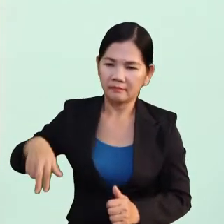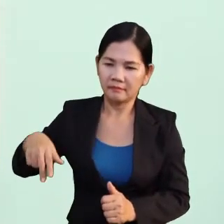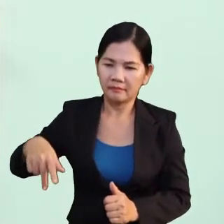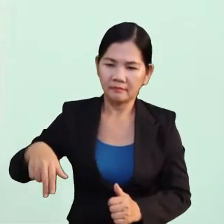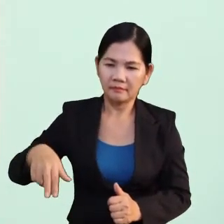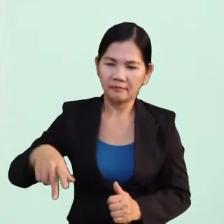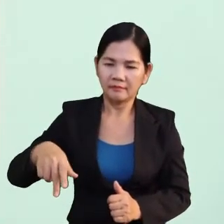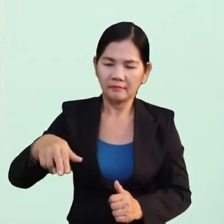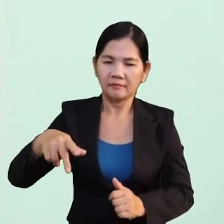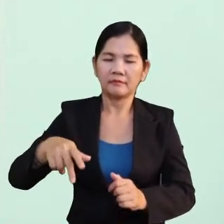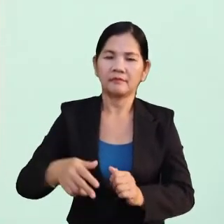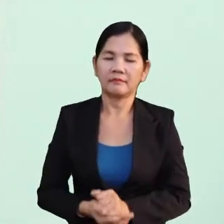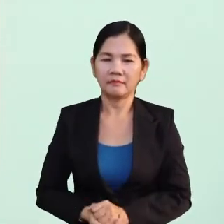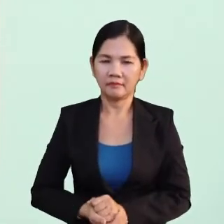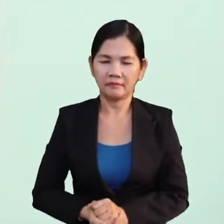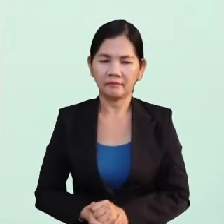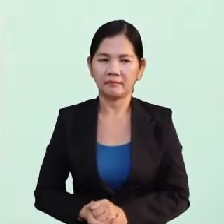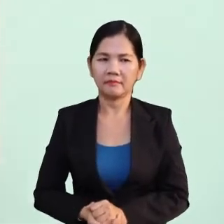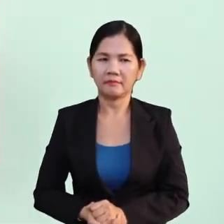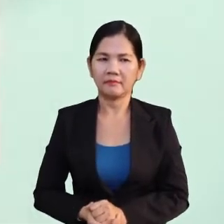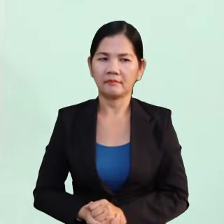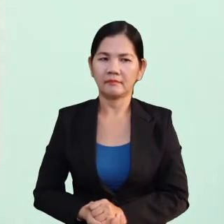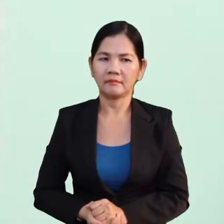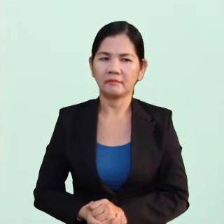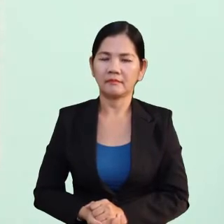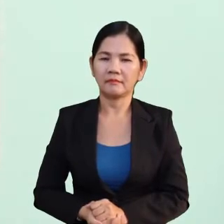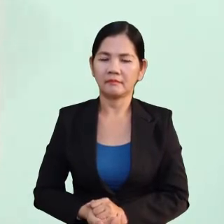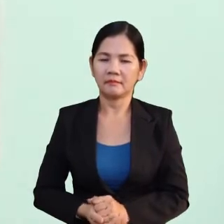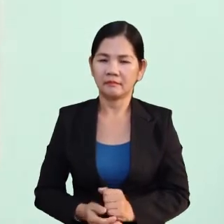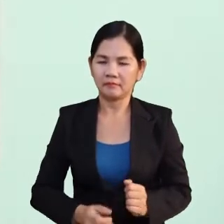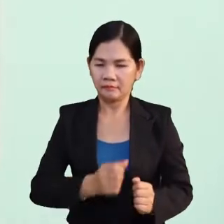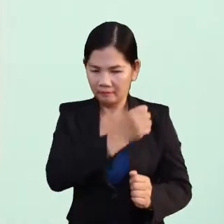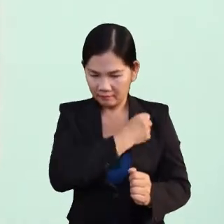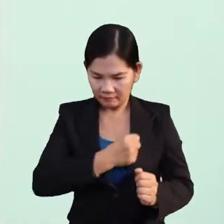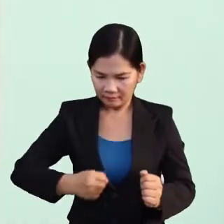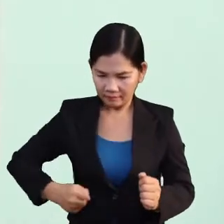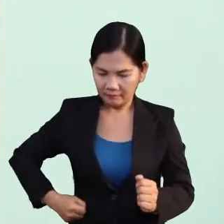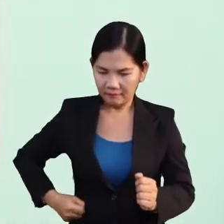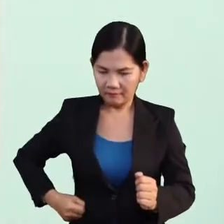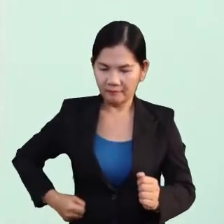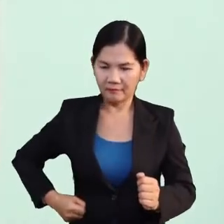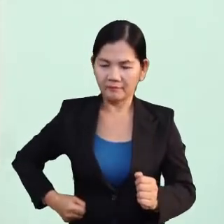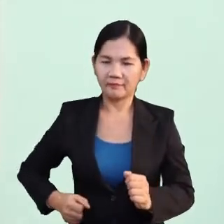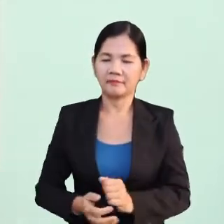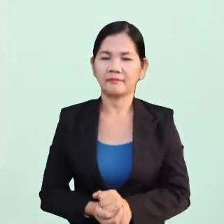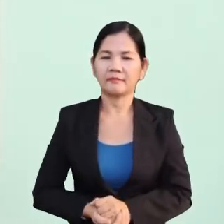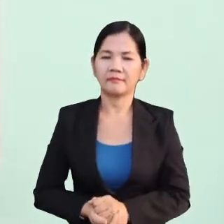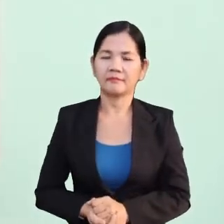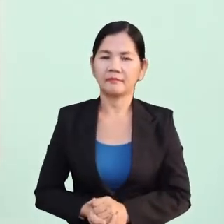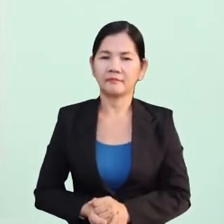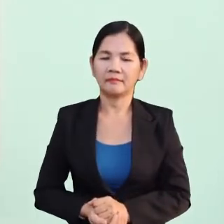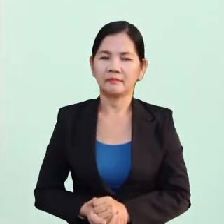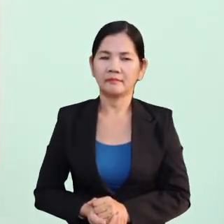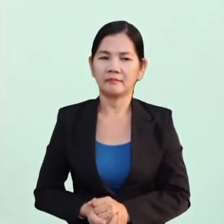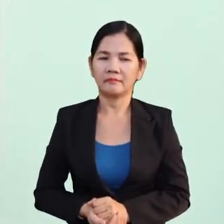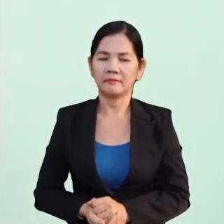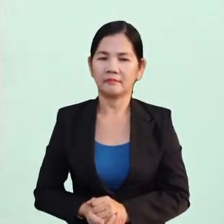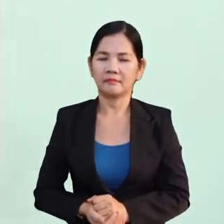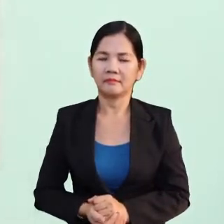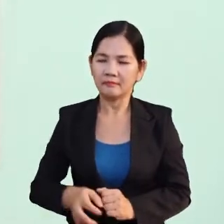លគាត់មានអ្វីទៀតចាគាត់មានកតាបចាអញ្ចឹងគាត់គិត